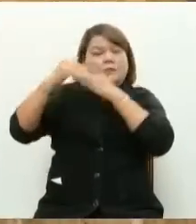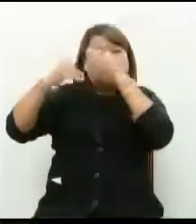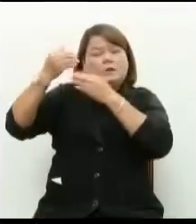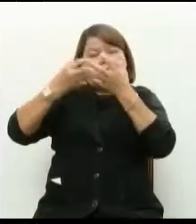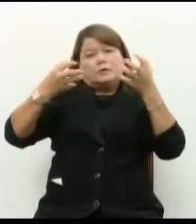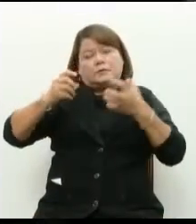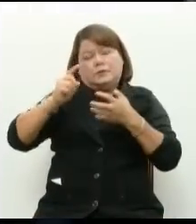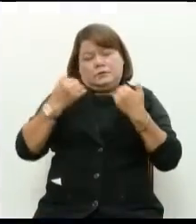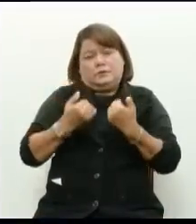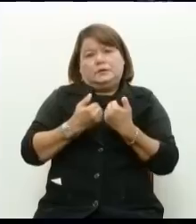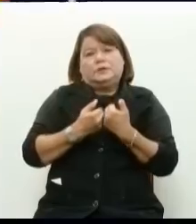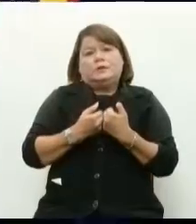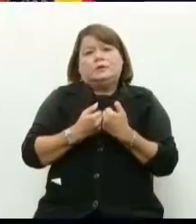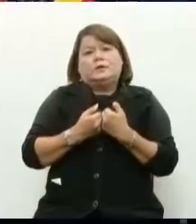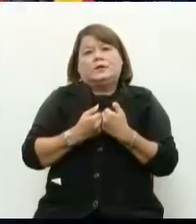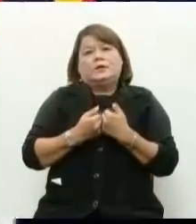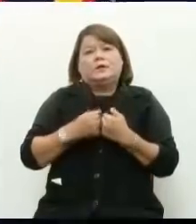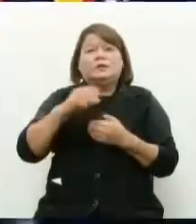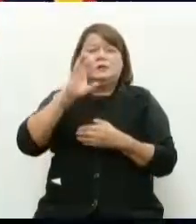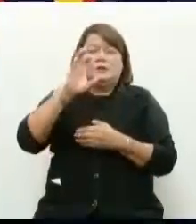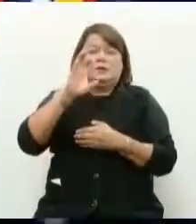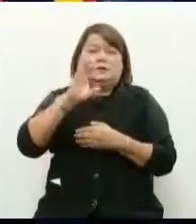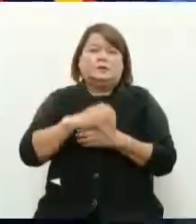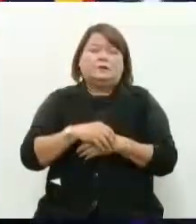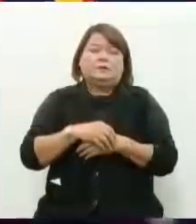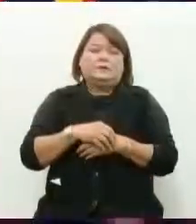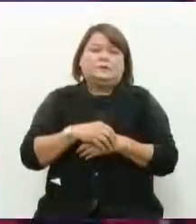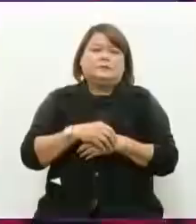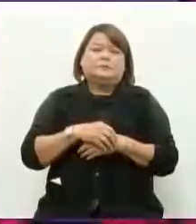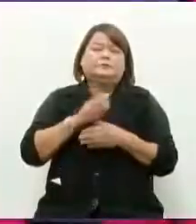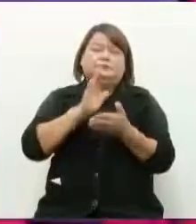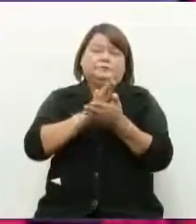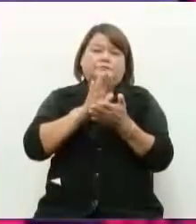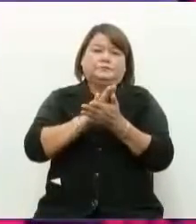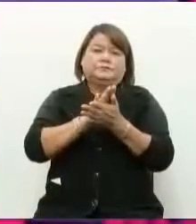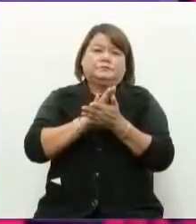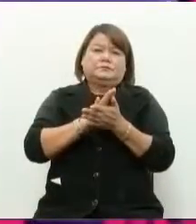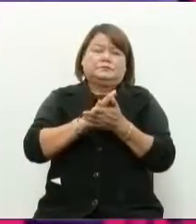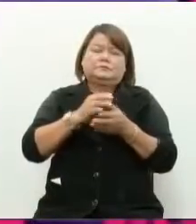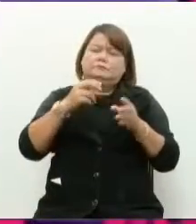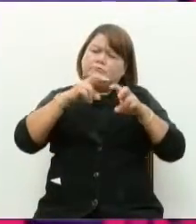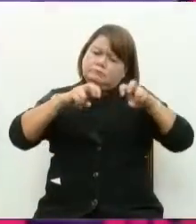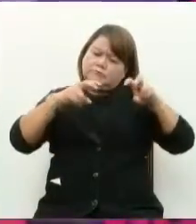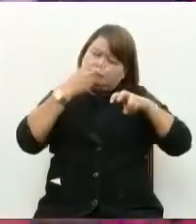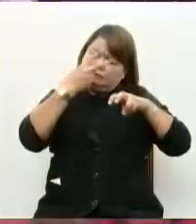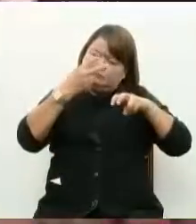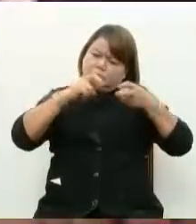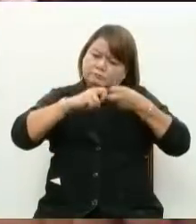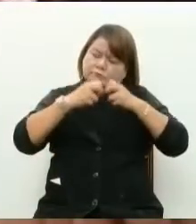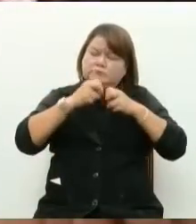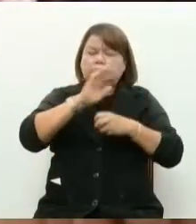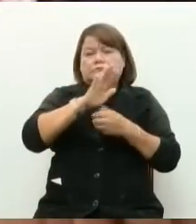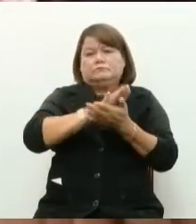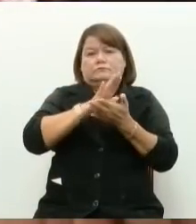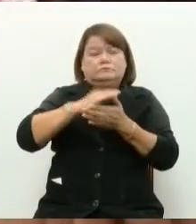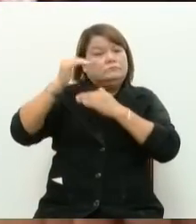ดังนี้ 4. Connectionโรงเรียนมีการวิเคราะห์สภาพปัญหาและบริบทของโรงเรียนเ